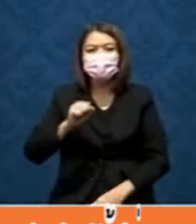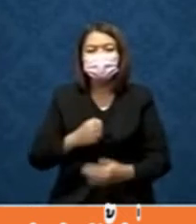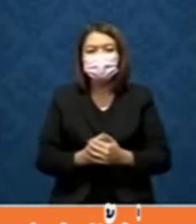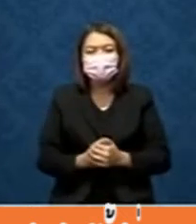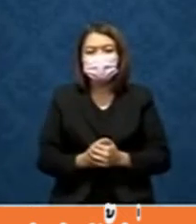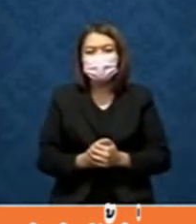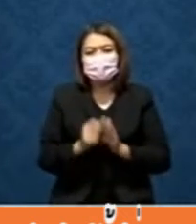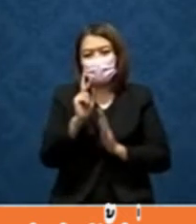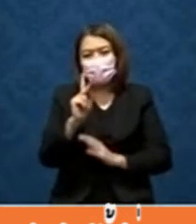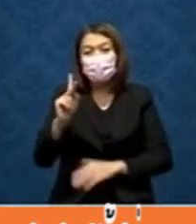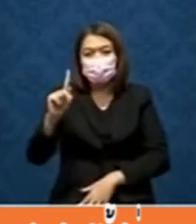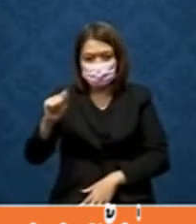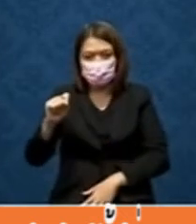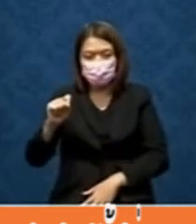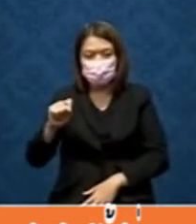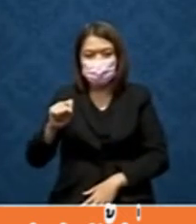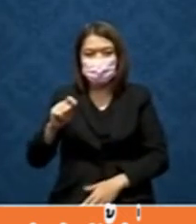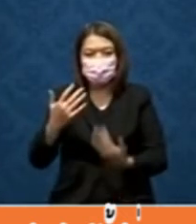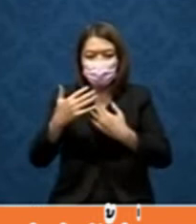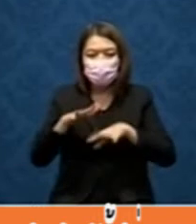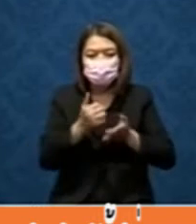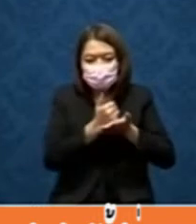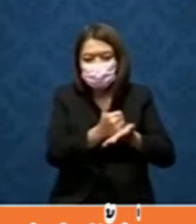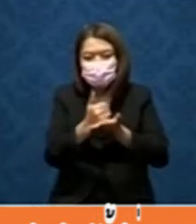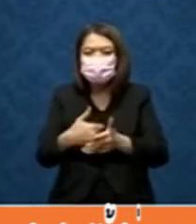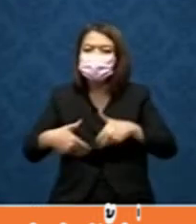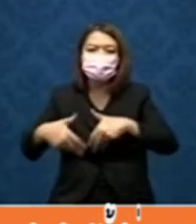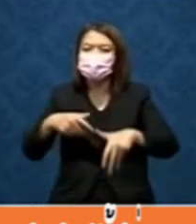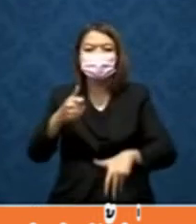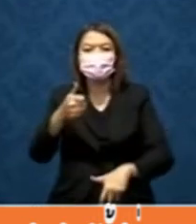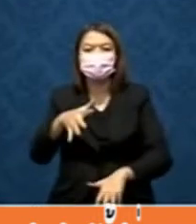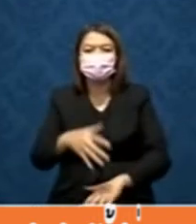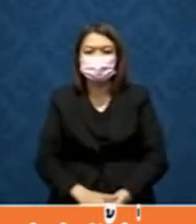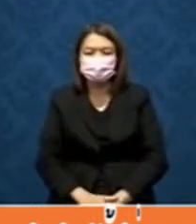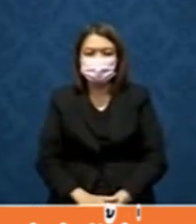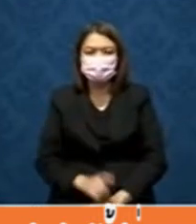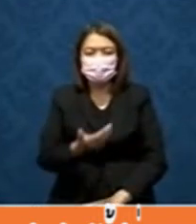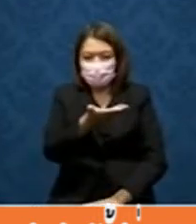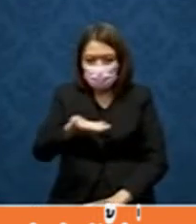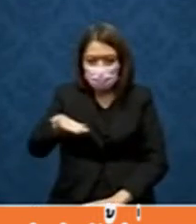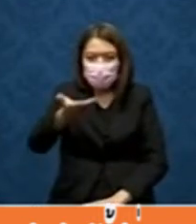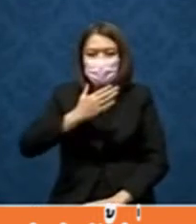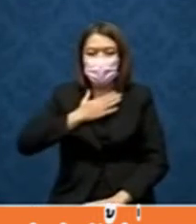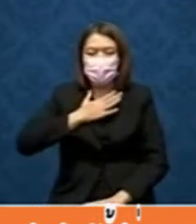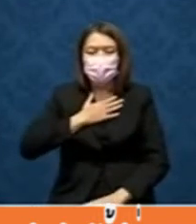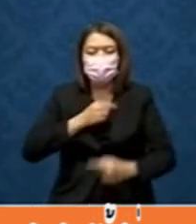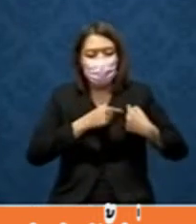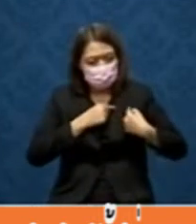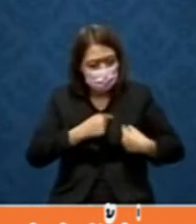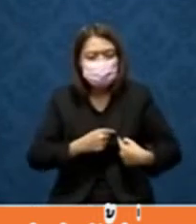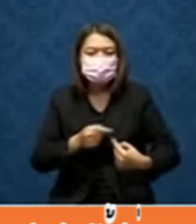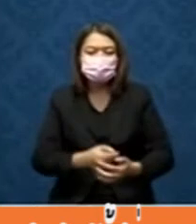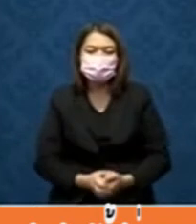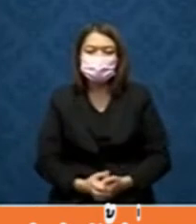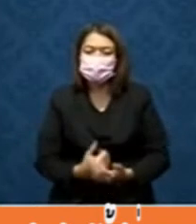อสอโดนกดเอกโกะตอครับไม่สามารถจะมีส่วนในการใหความชวยเหลอประชาชนได้สิ่งทเขาขอจากเรา คื Erin น้ำ